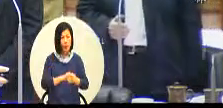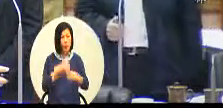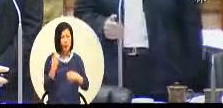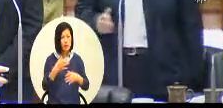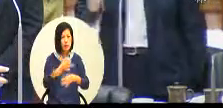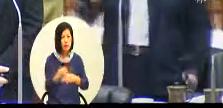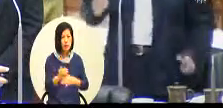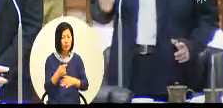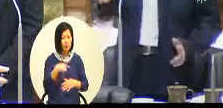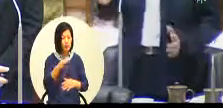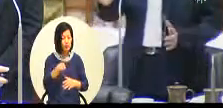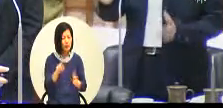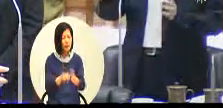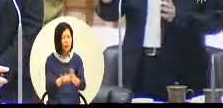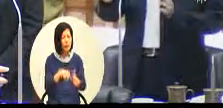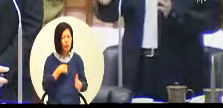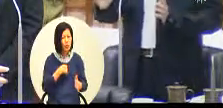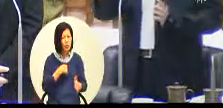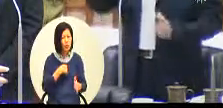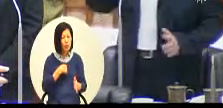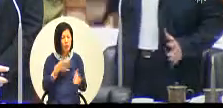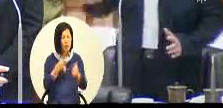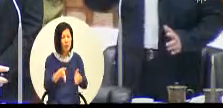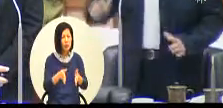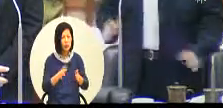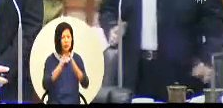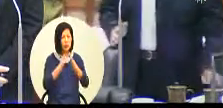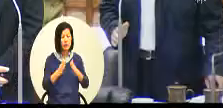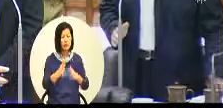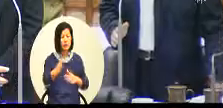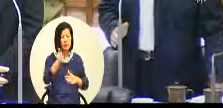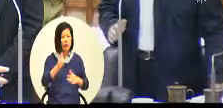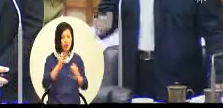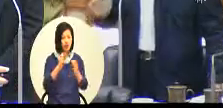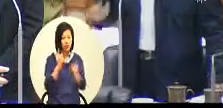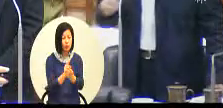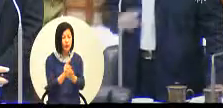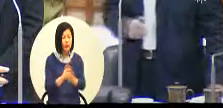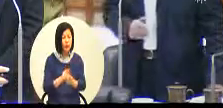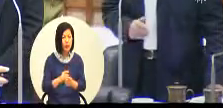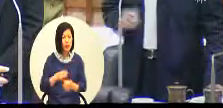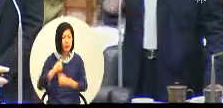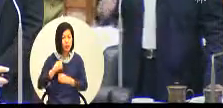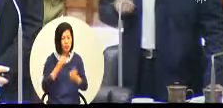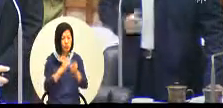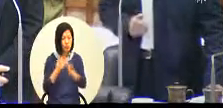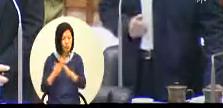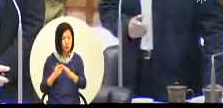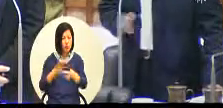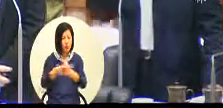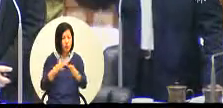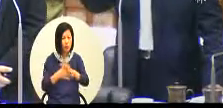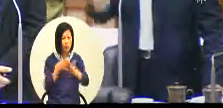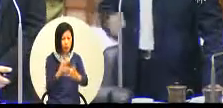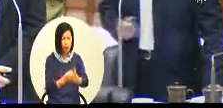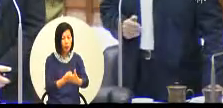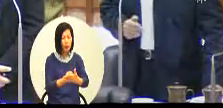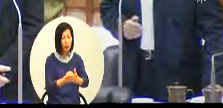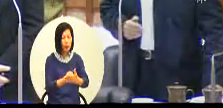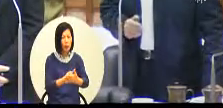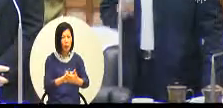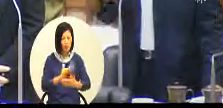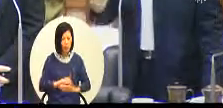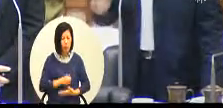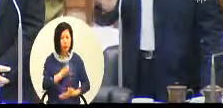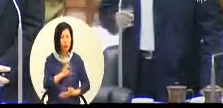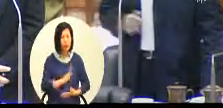我非常非常这个针对了市长的这个对于眷村的文化的保留下了很大的决心，在当时你